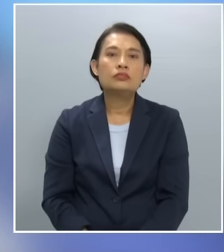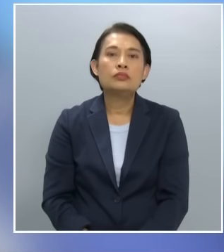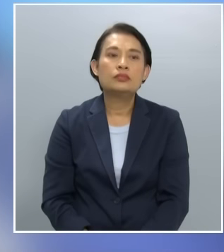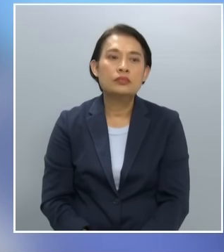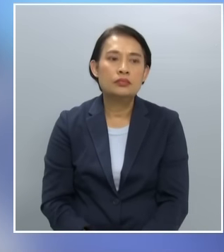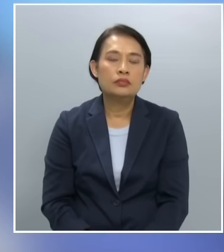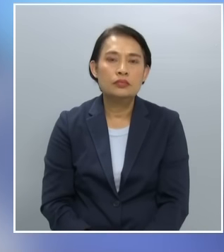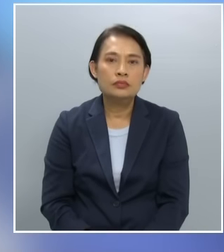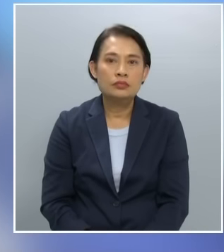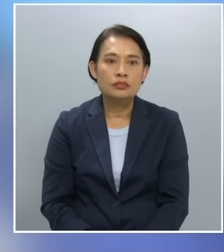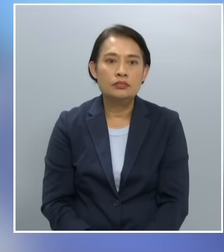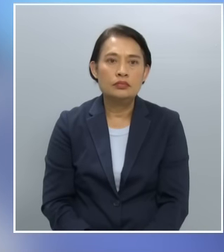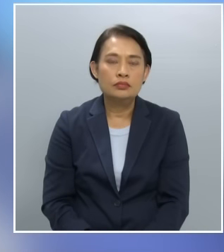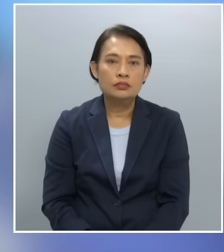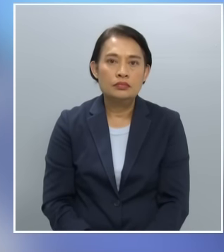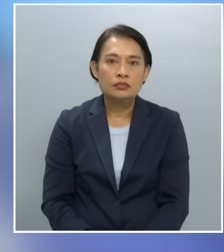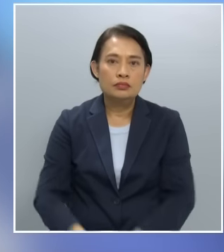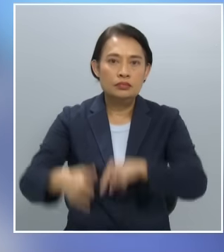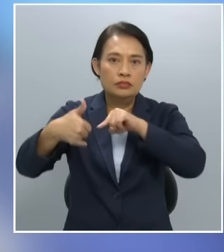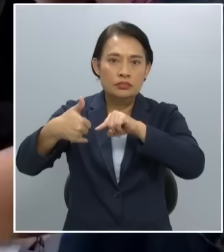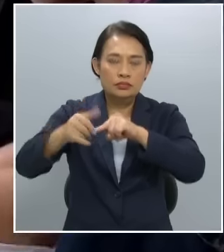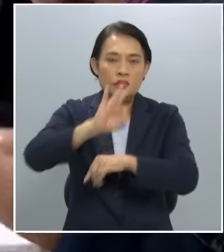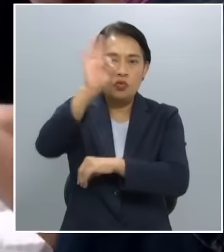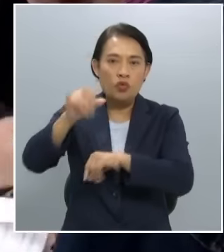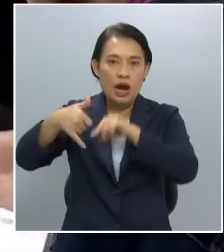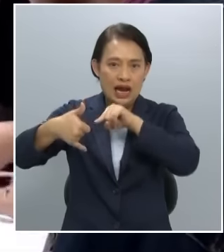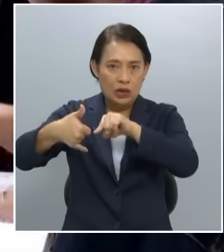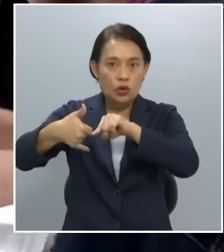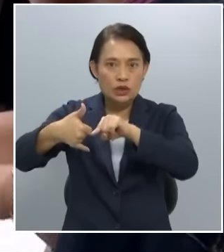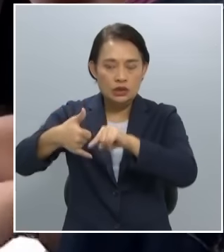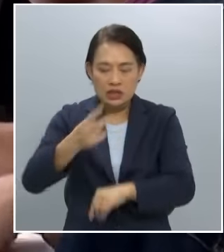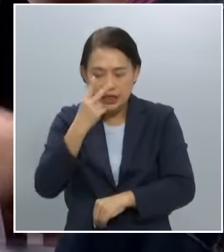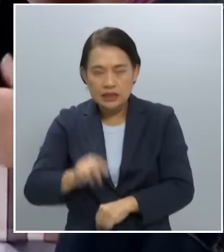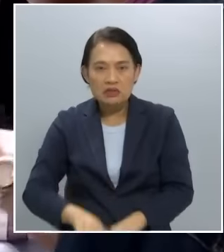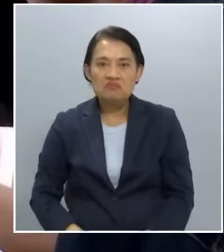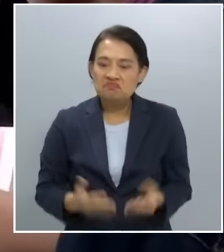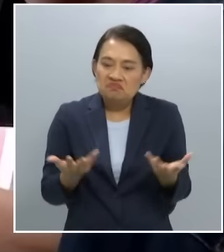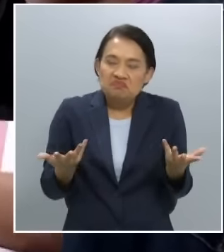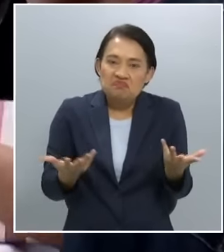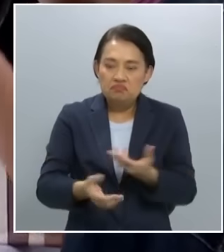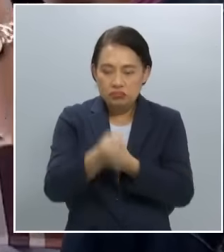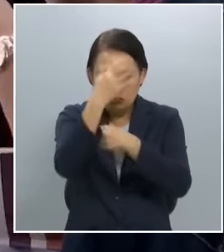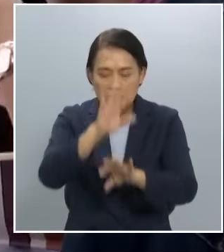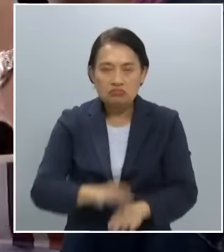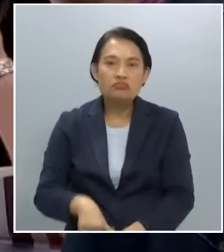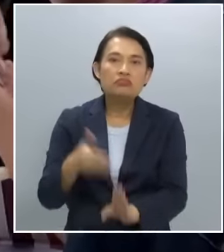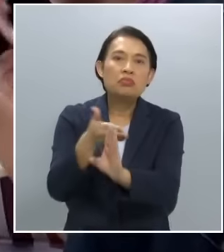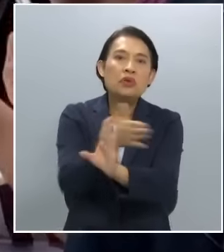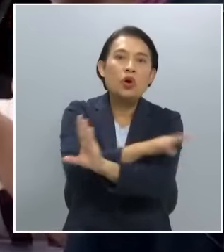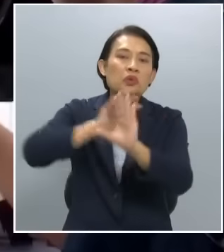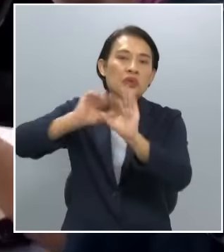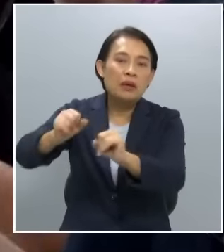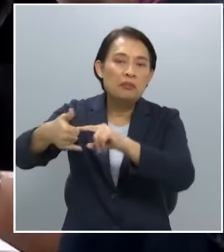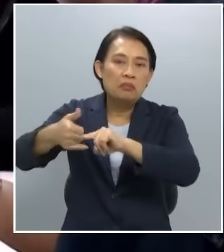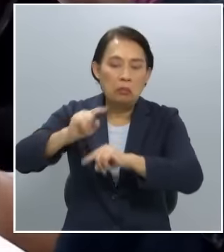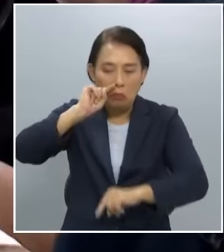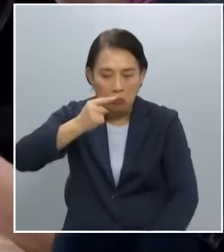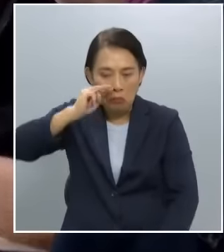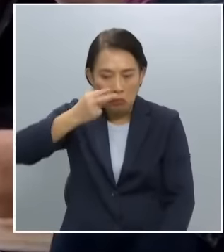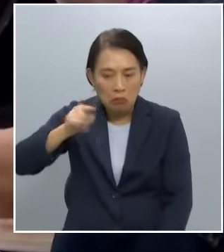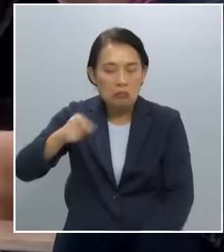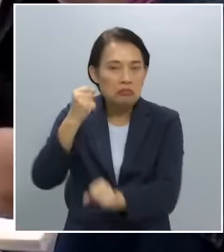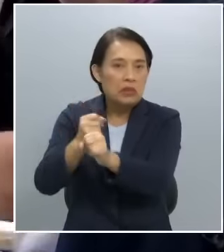เอกภพบอกนะคะว่าจากพฤติกรรมของฟ้าแสดงให้เห็นชัดเจนเลยว่าไม่เข็ดหลาบก่อนหน้านี้เคยถูกจับแล้วก็มาก่อเหตุซ้ำอีกเนี่ย